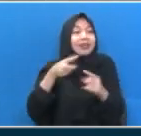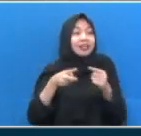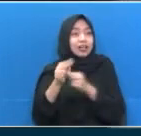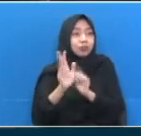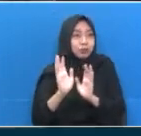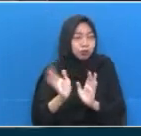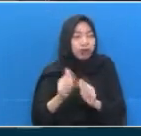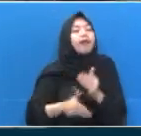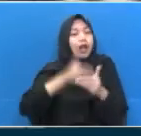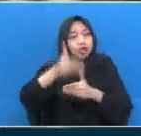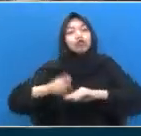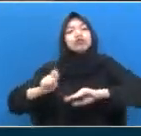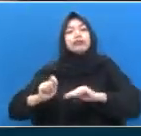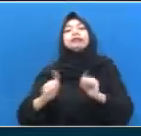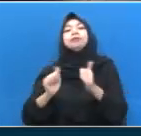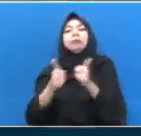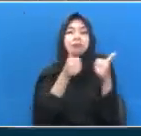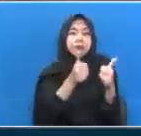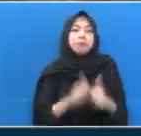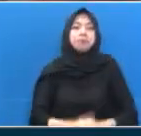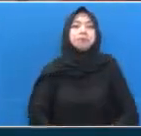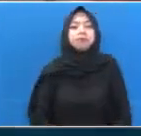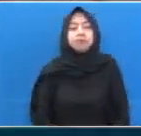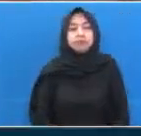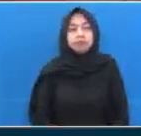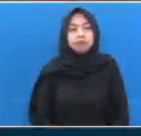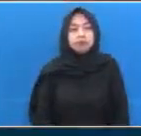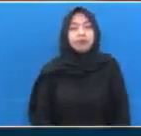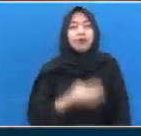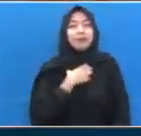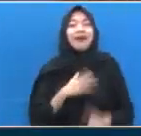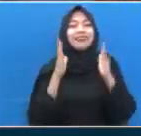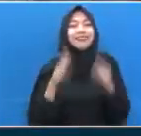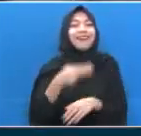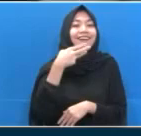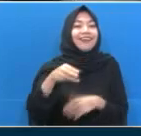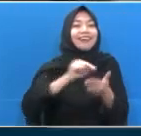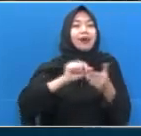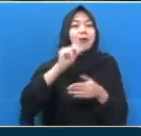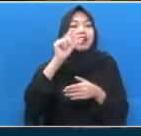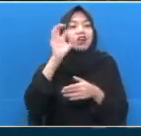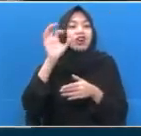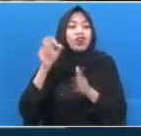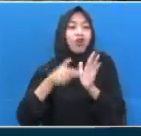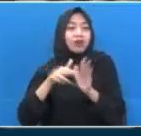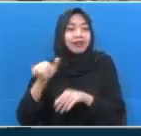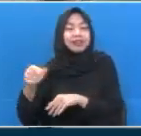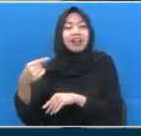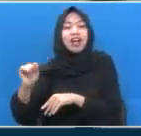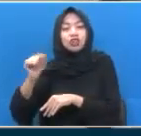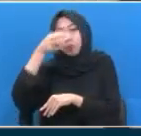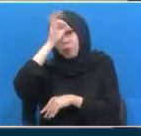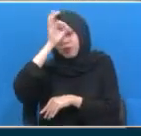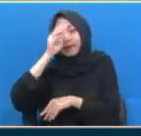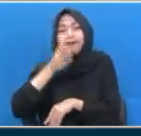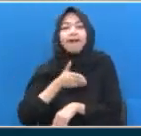Jakarta jelang penyerahan tersangka kejaksa kuasa hukum elizer ronita lapesi mendatangi bareskrim Polri untuk